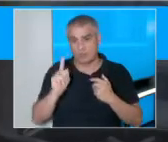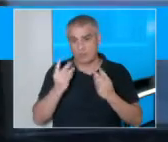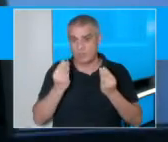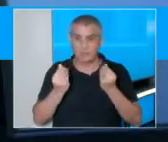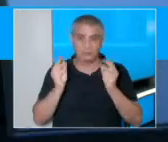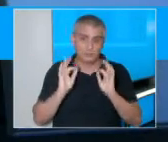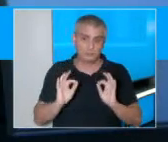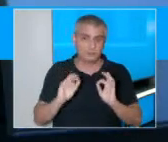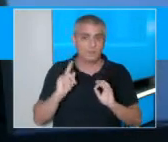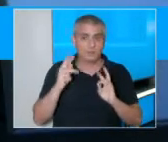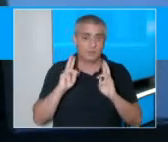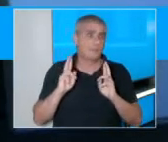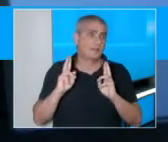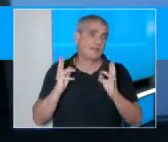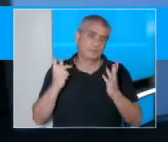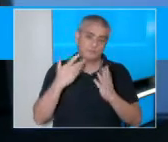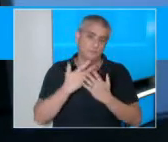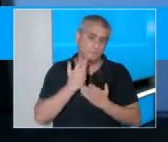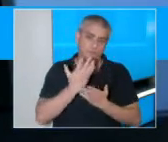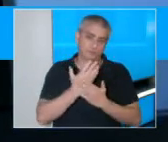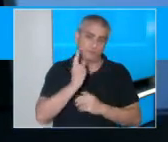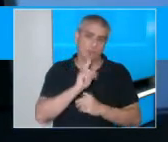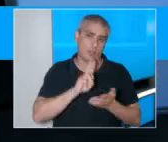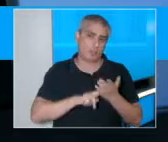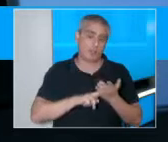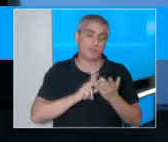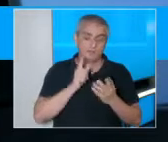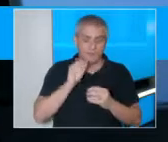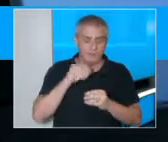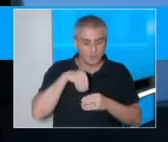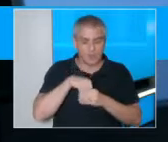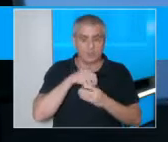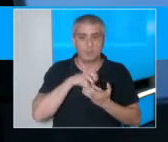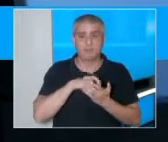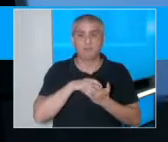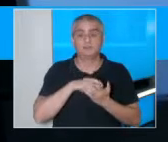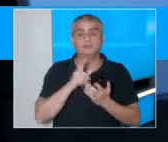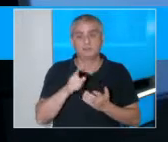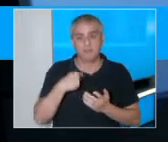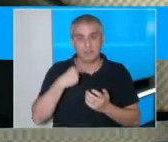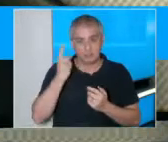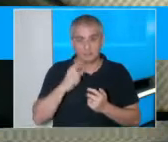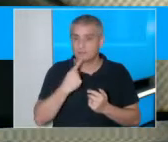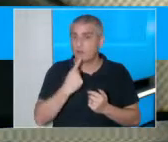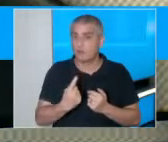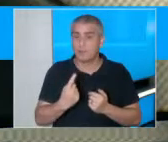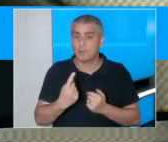החשדות האמיתיים, וכולנו מקווים שזה יתבדע. אבל כאן זה באמת נגיעה בתוך המיינסטרים, ועל זה אנחנו צריכים